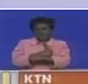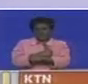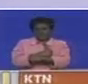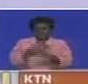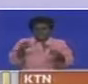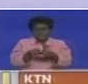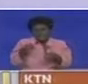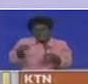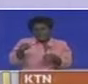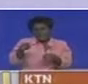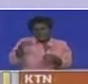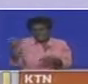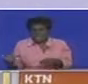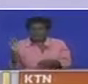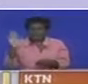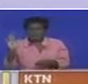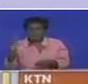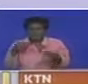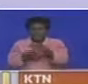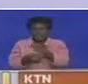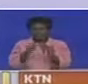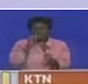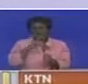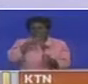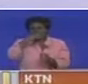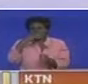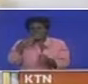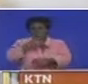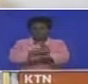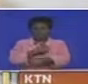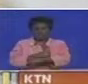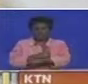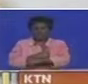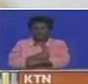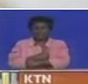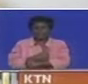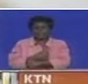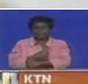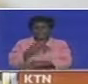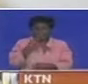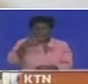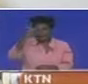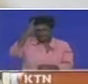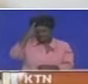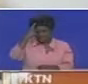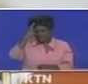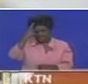na mwanawe Malanda alikuwa katika shule ya msingi ya kibinafsi. Sababu wazazi